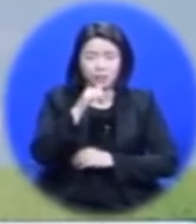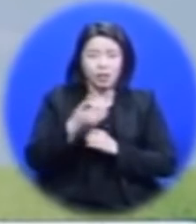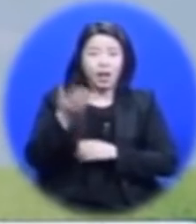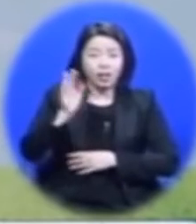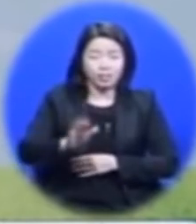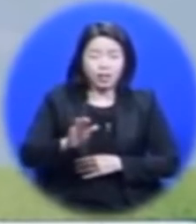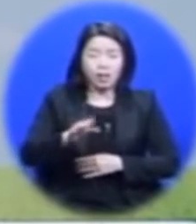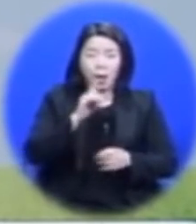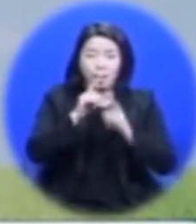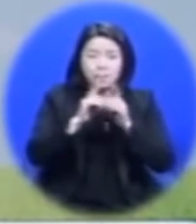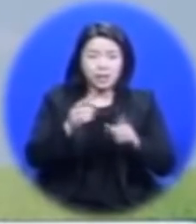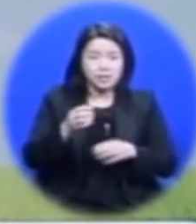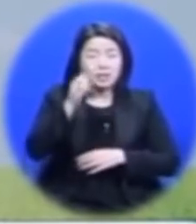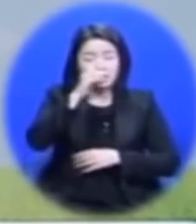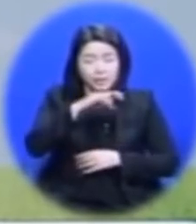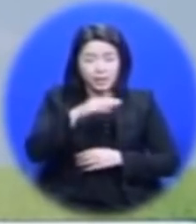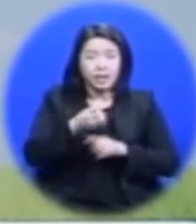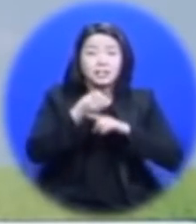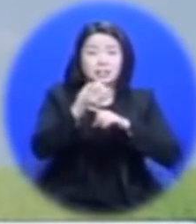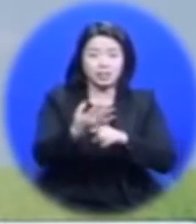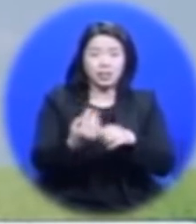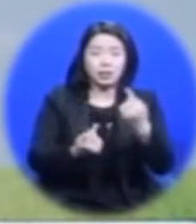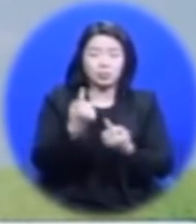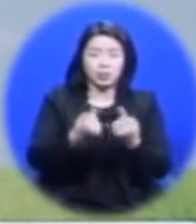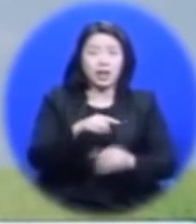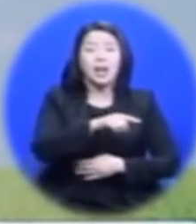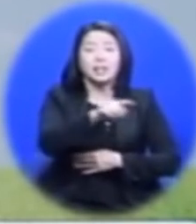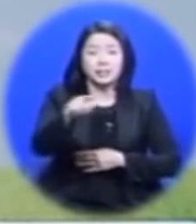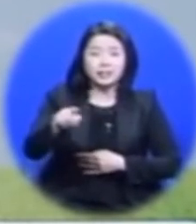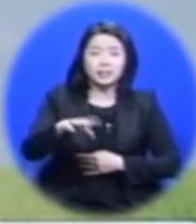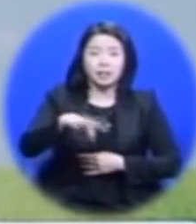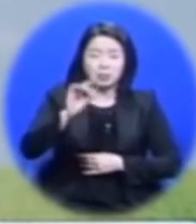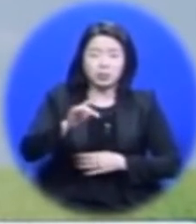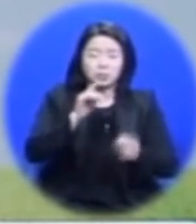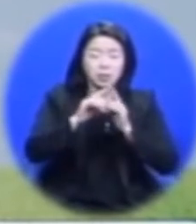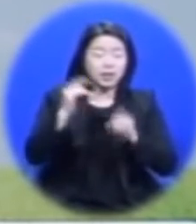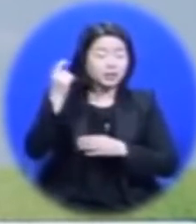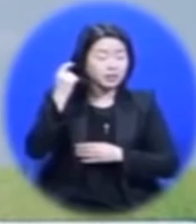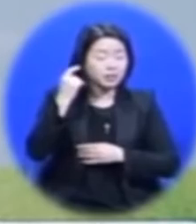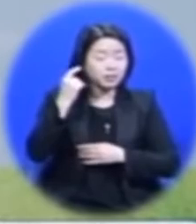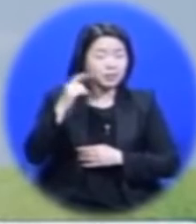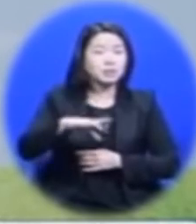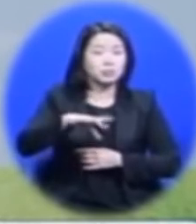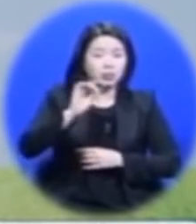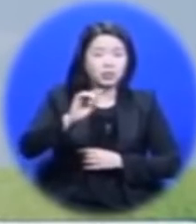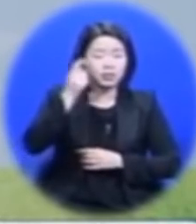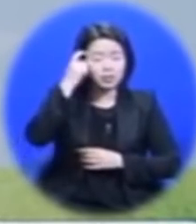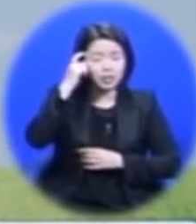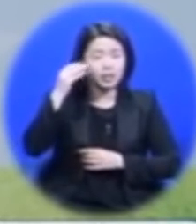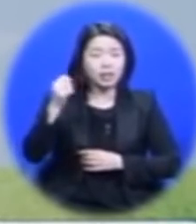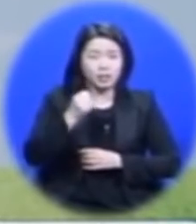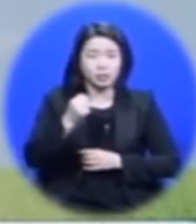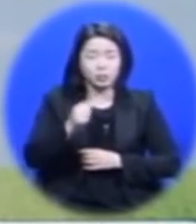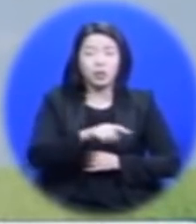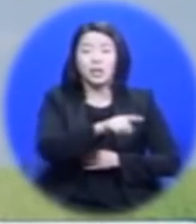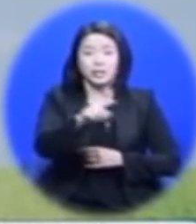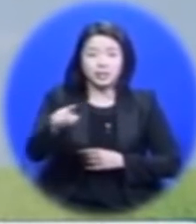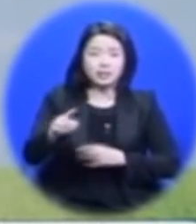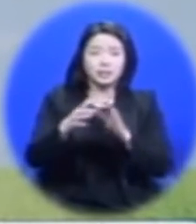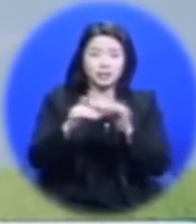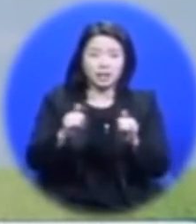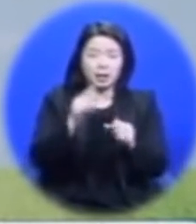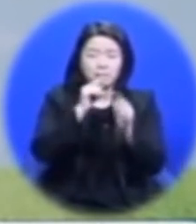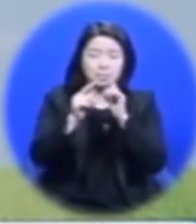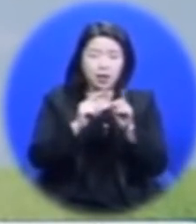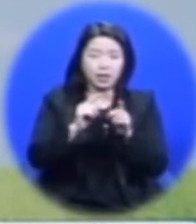근데 말씀을 그냥 전하는 것보다 그들의 말을 들어야 되는 게 먼저일 것 같아서 그분들이 하는